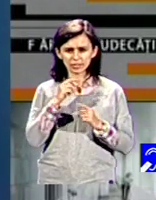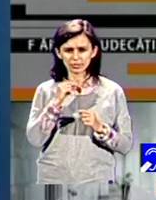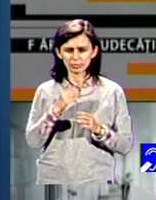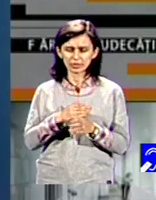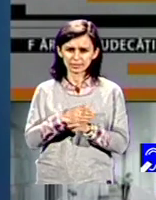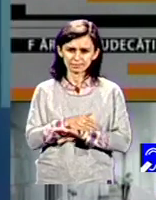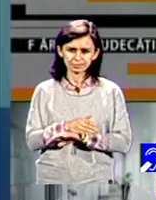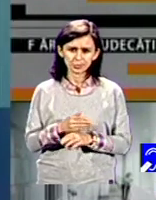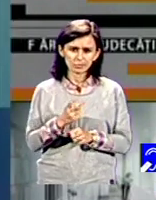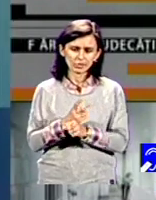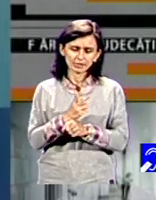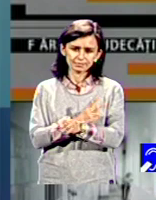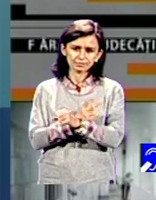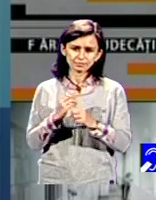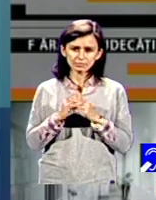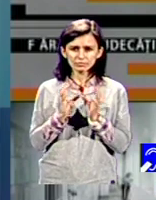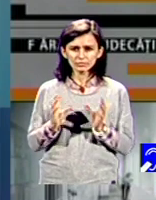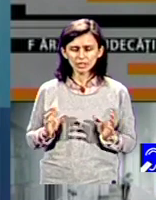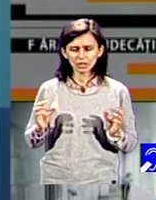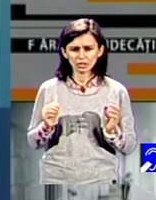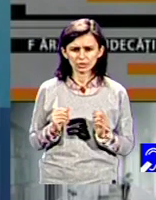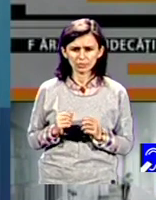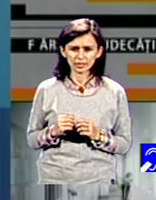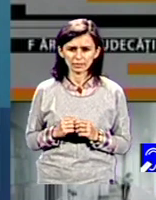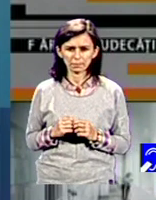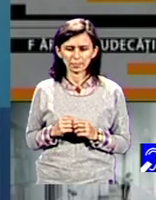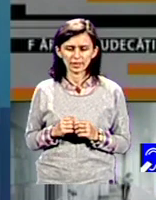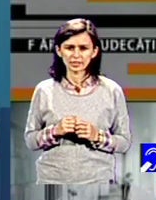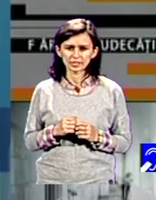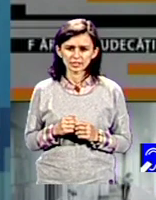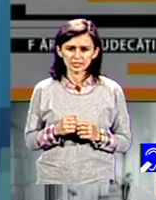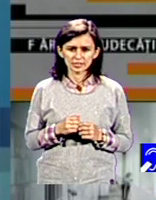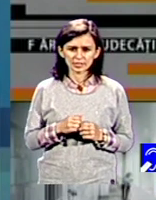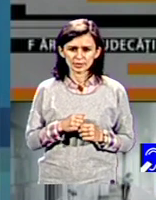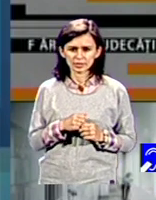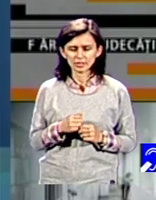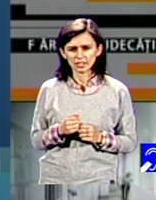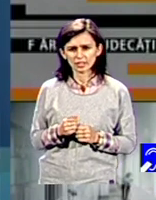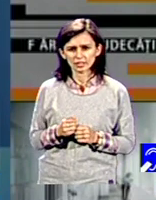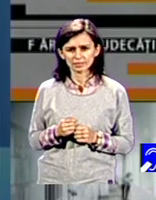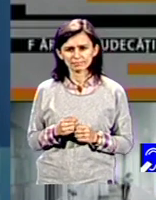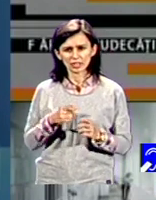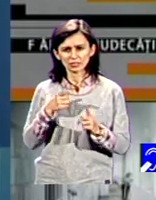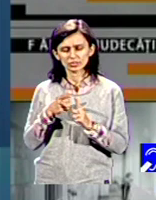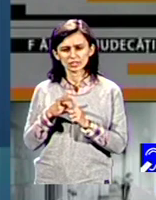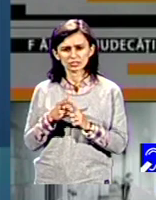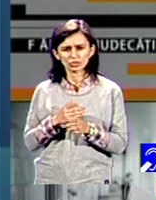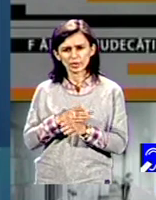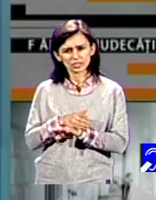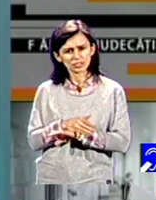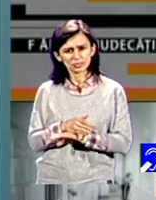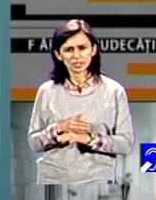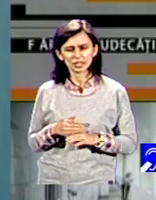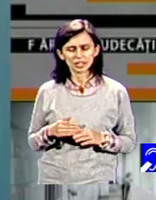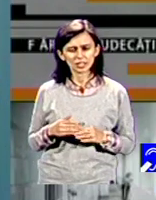român Și fie acolo sunt încă mari probleme să cumva nișat pe această zonă a accesibilității fizice Hai să facem niște trotuare